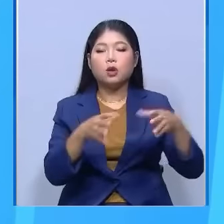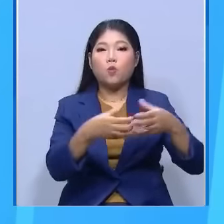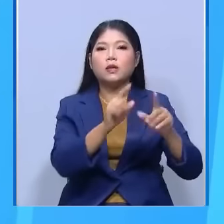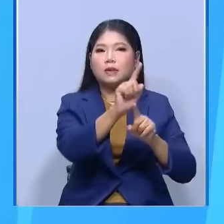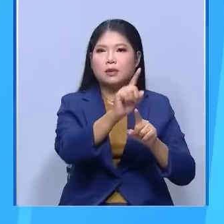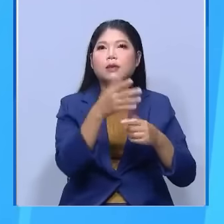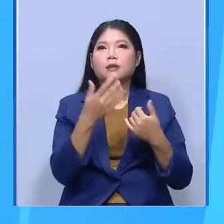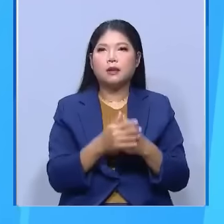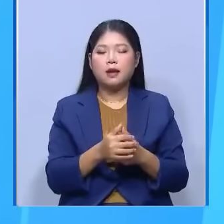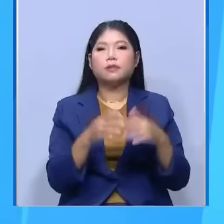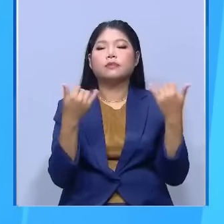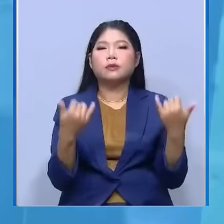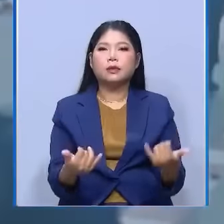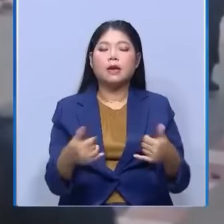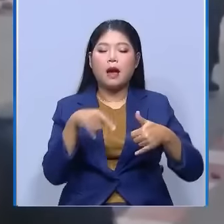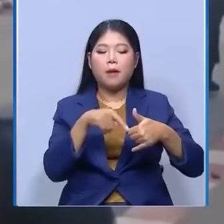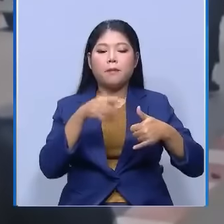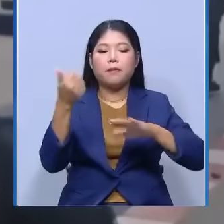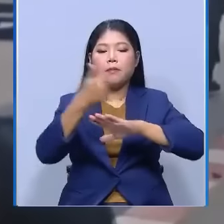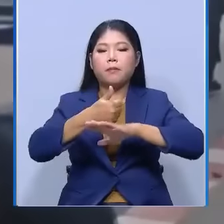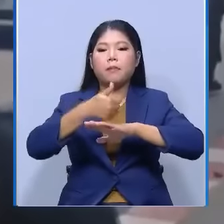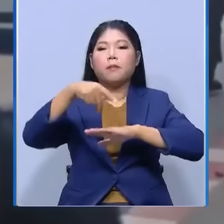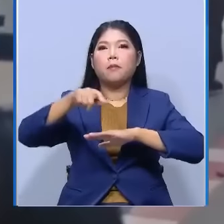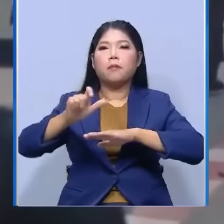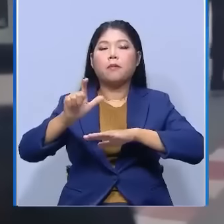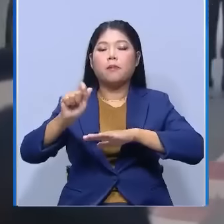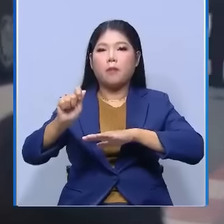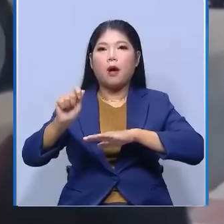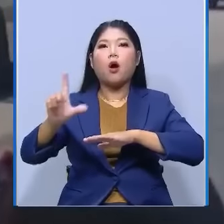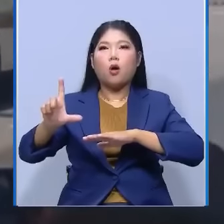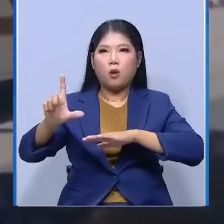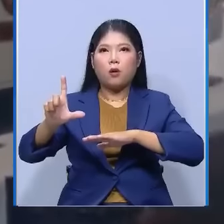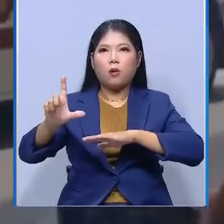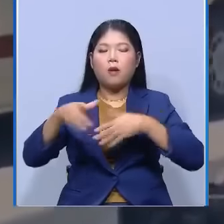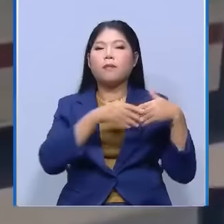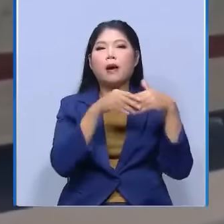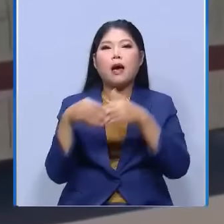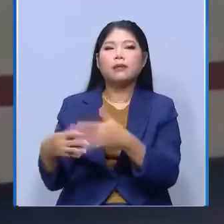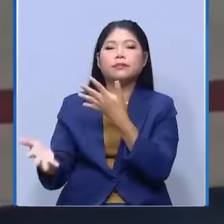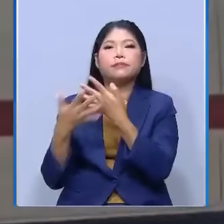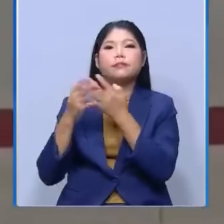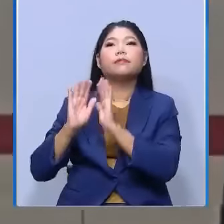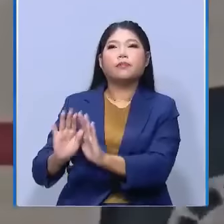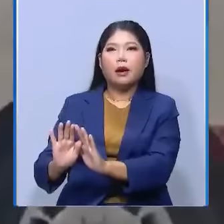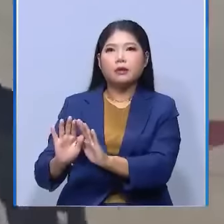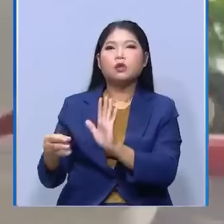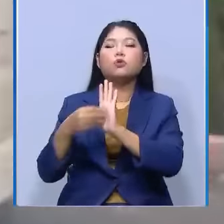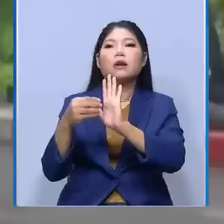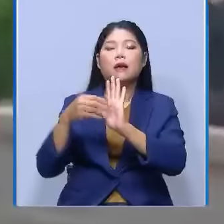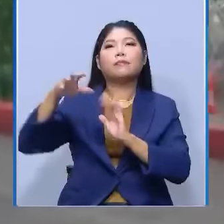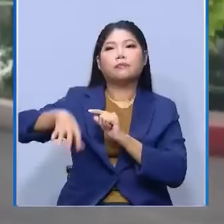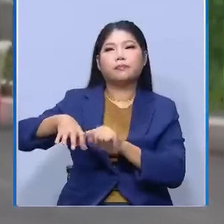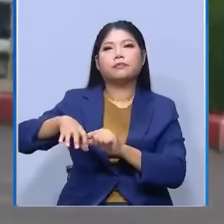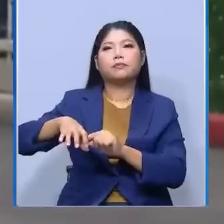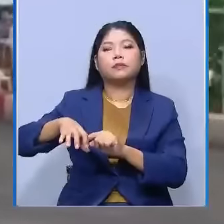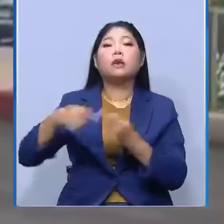พอเนี่ยคุณผู้ชมก็ได้ถูกนำตัวไปขังที่เรือนจำกลางกรุงเทพแล้วนะคะเป็นเรือนจำพิเศษกรุงเทพมหานครเรียบร้อยแล้วแต่ว่ายังไ